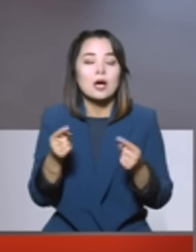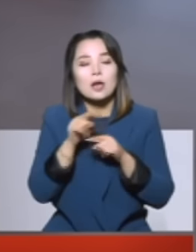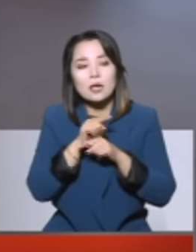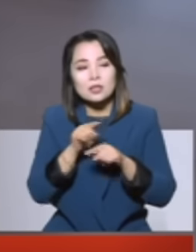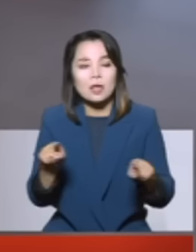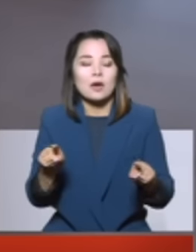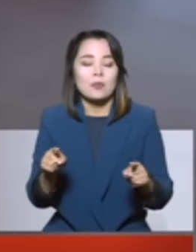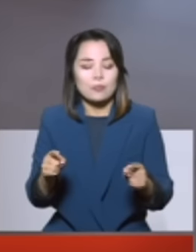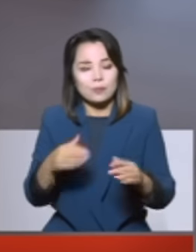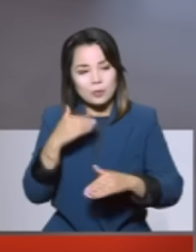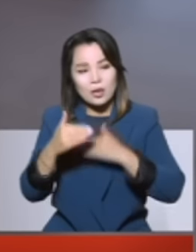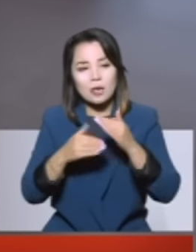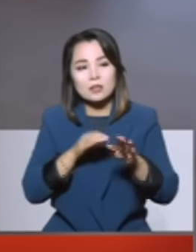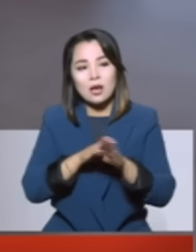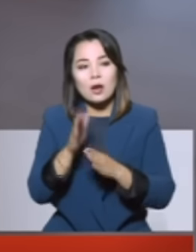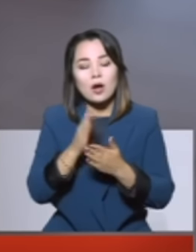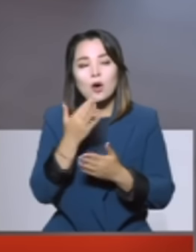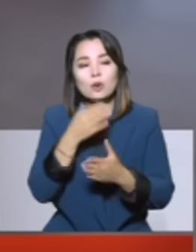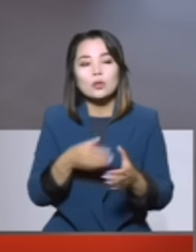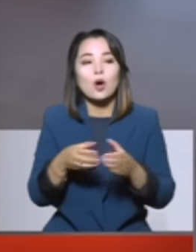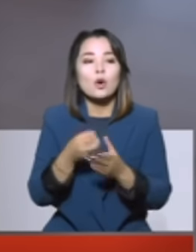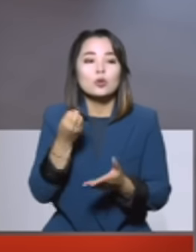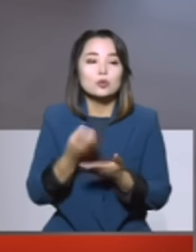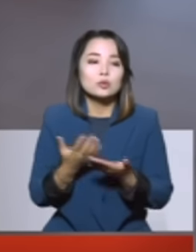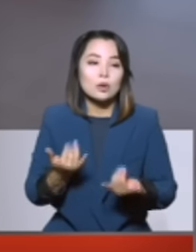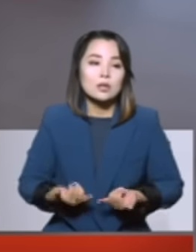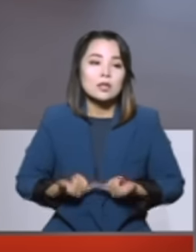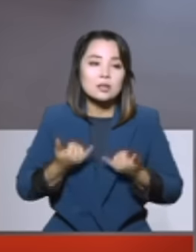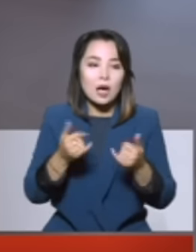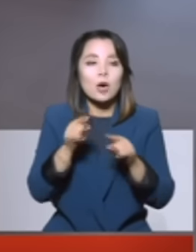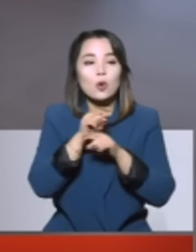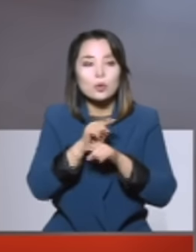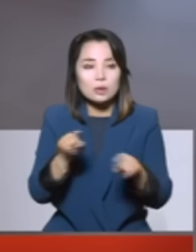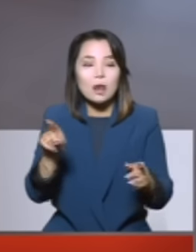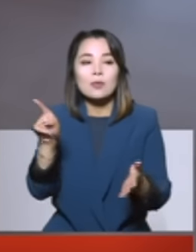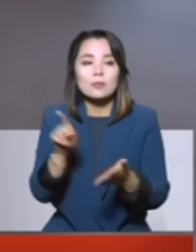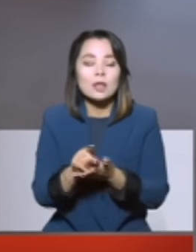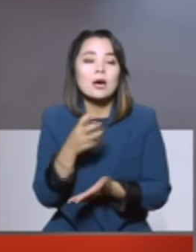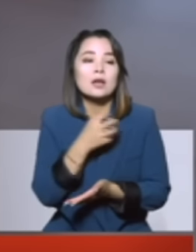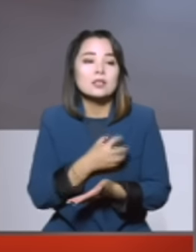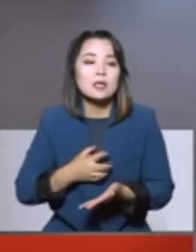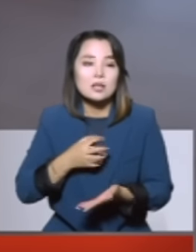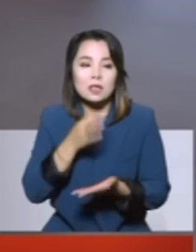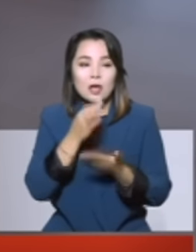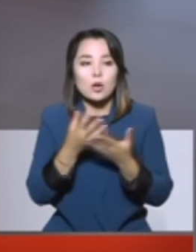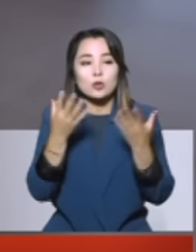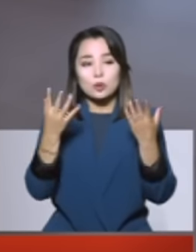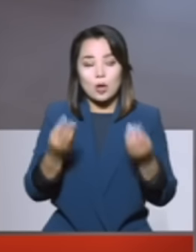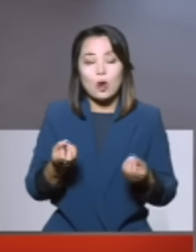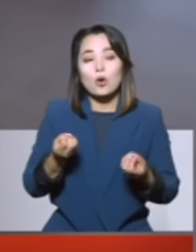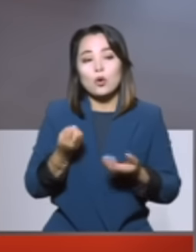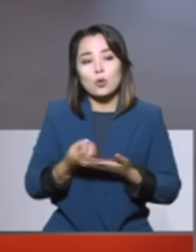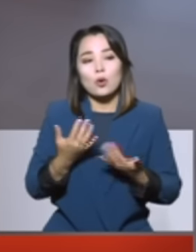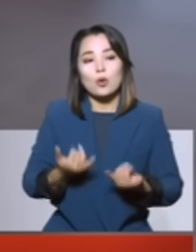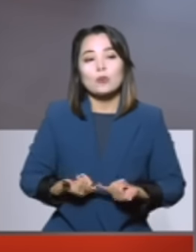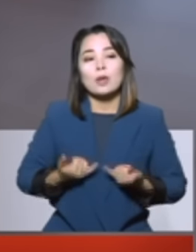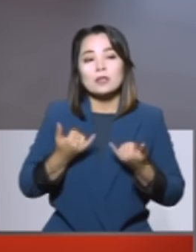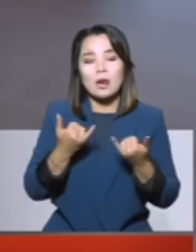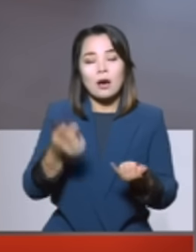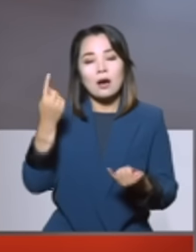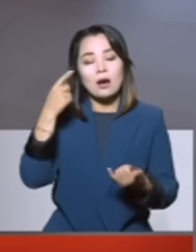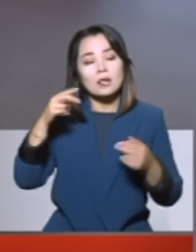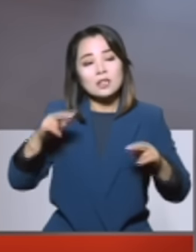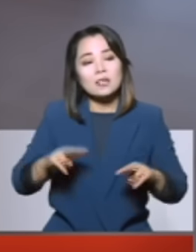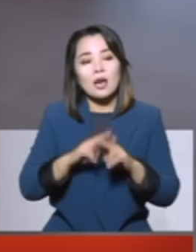ұлылығын асқақтатып қана қоймай, ұлттық құндылықтарымызды ұлықтауға да негіз болған күн. Құрметті астаналықтар, дәл